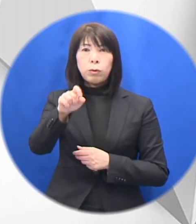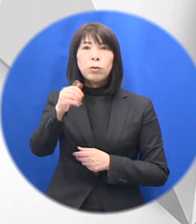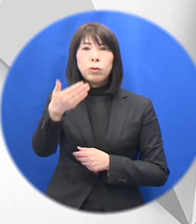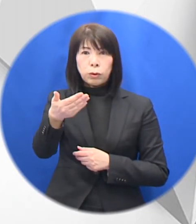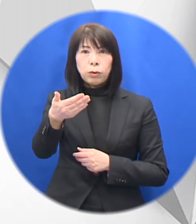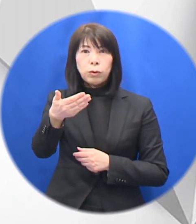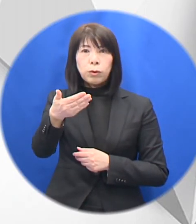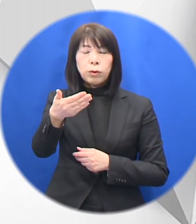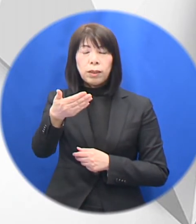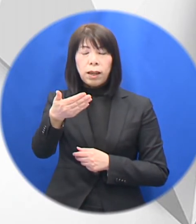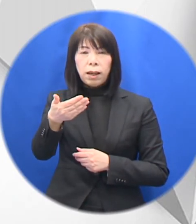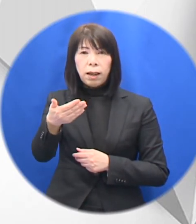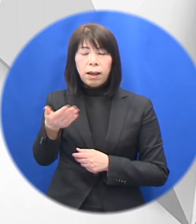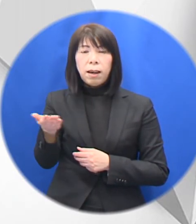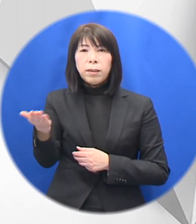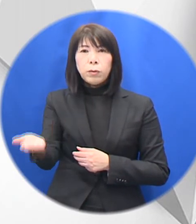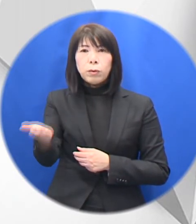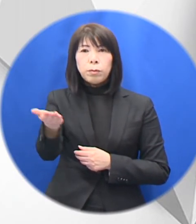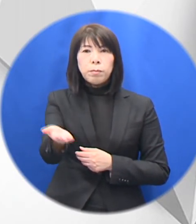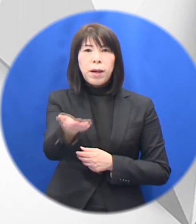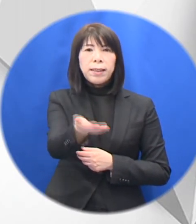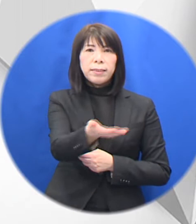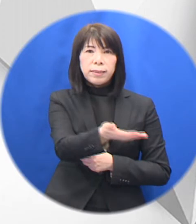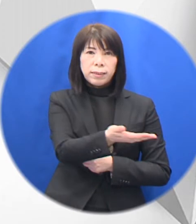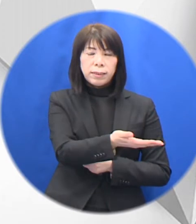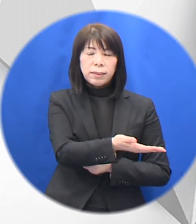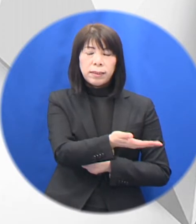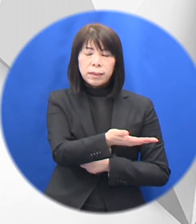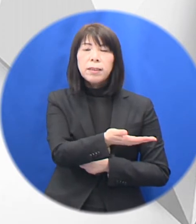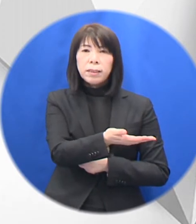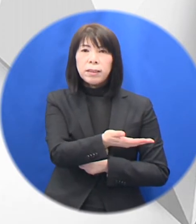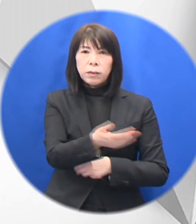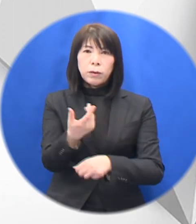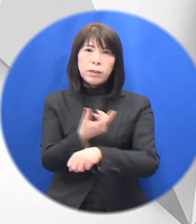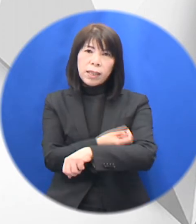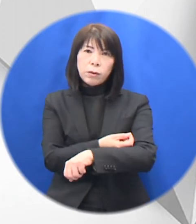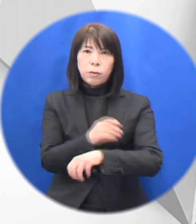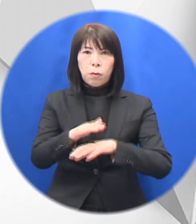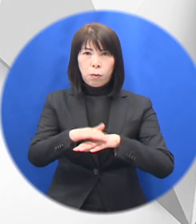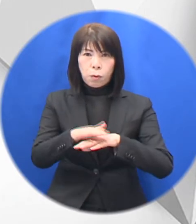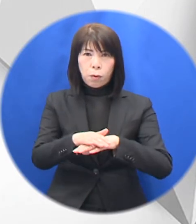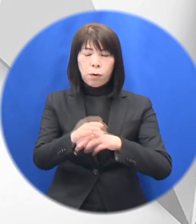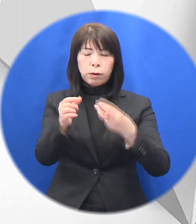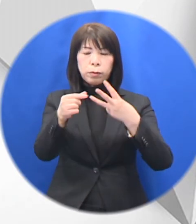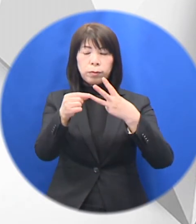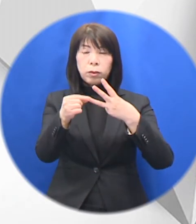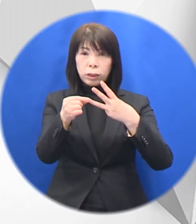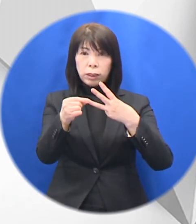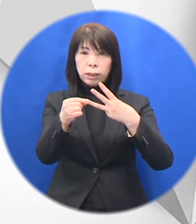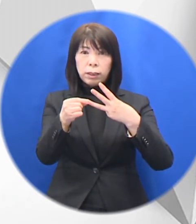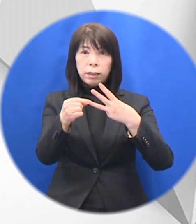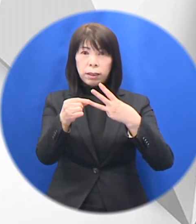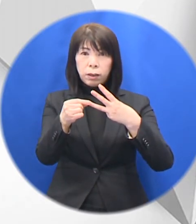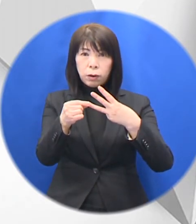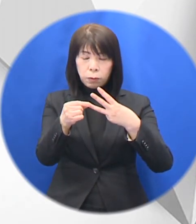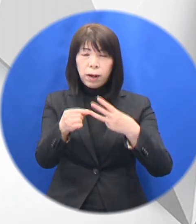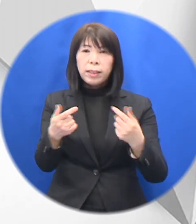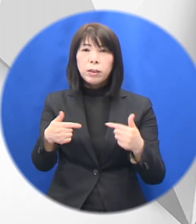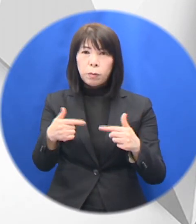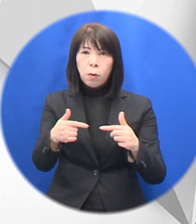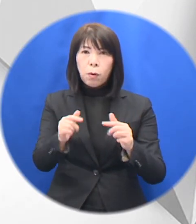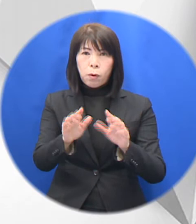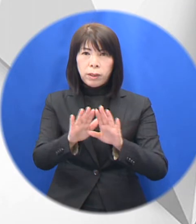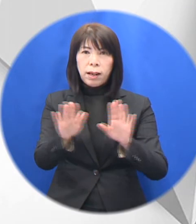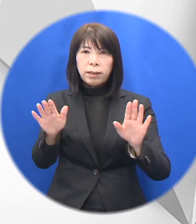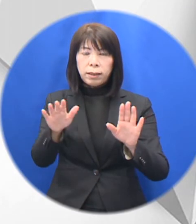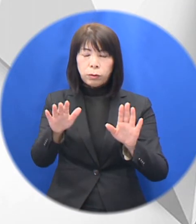ね、巡回して行う巡回接種、でその次がですね、これは常設になりますけども、